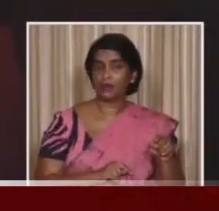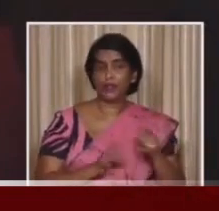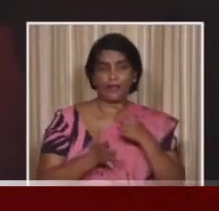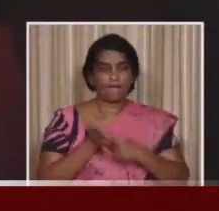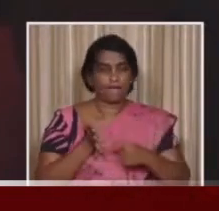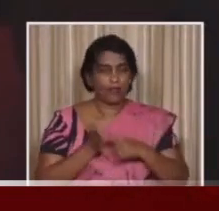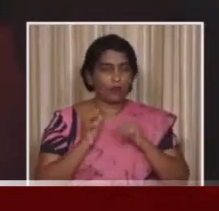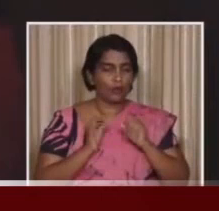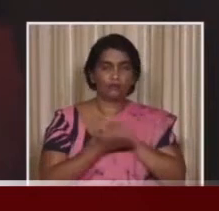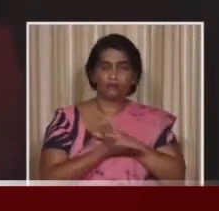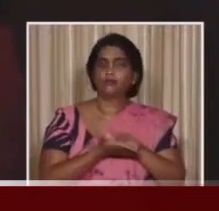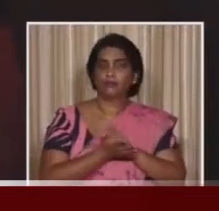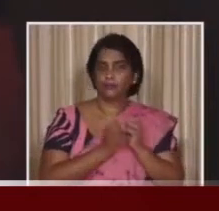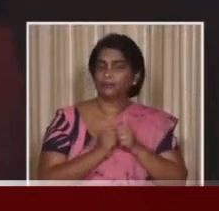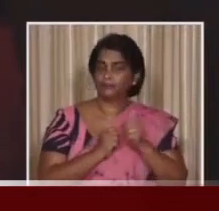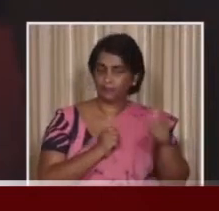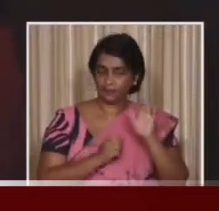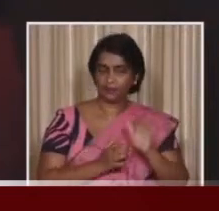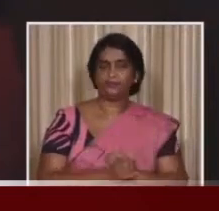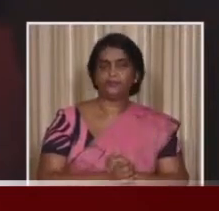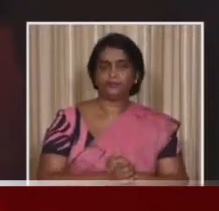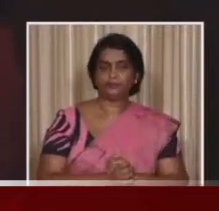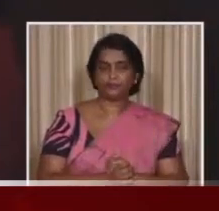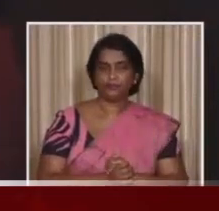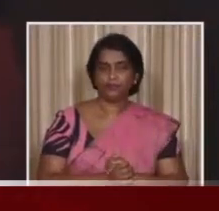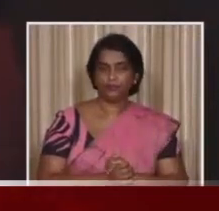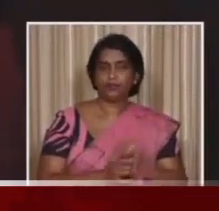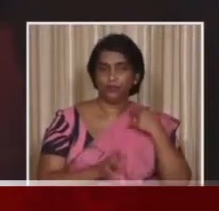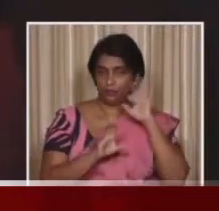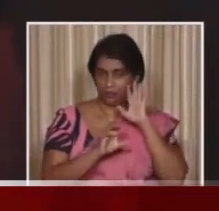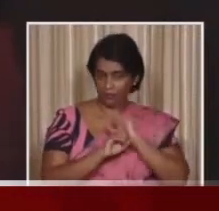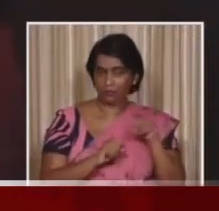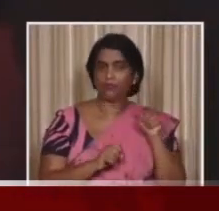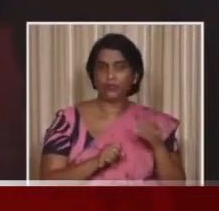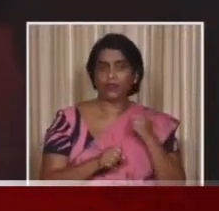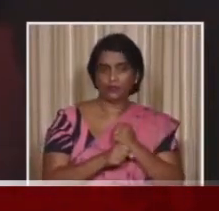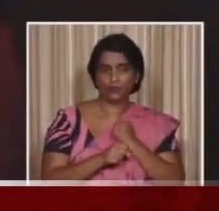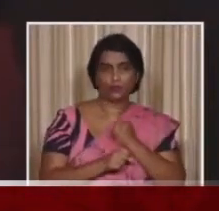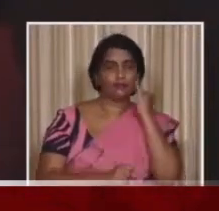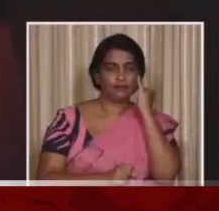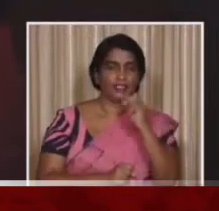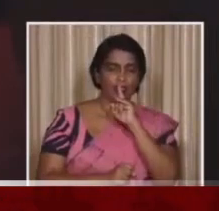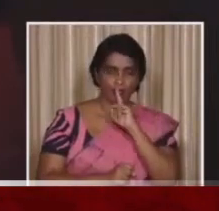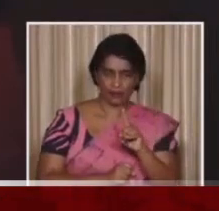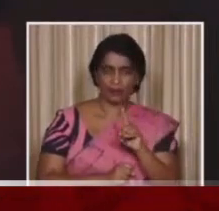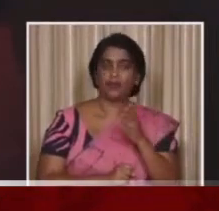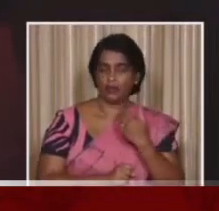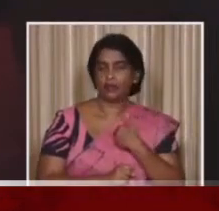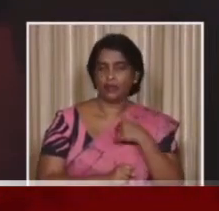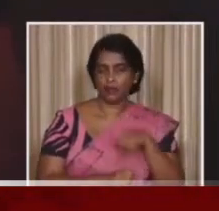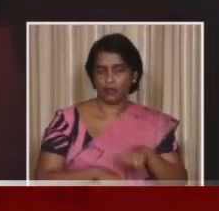கோரலாம். எதிர்கட்சிகள் இருந்து கொண்டு நீதிமன்றத்தை பயன்படுத்தி நாட்டின் பொருளாதார கொலைகாரர்கள் யார் என்பதை நிரூபிக்க